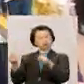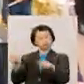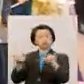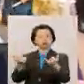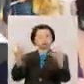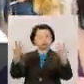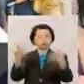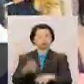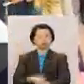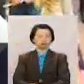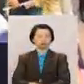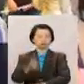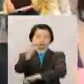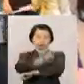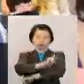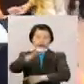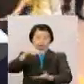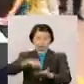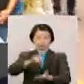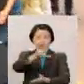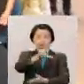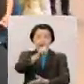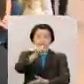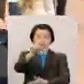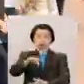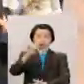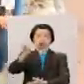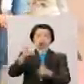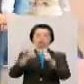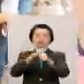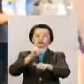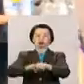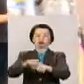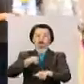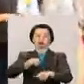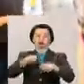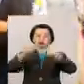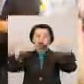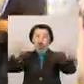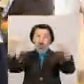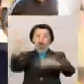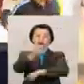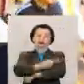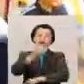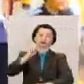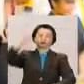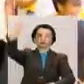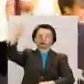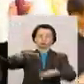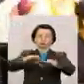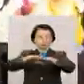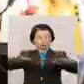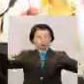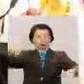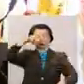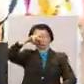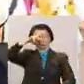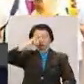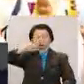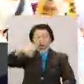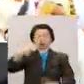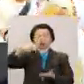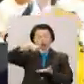31 Ogos 2018 adalah kali pertama saya menyambut Hari Kebangsaan di dataran Putrajaya